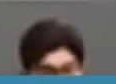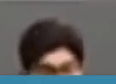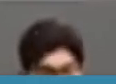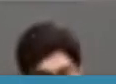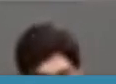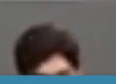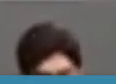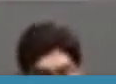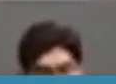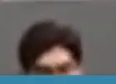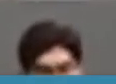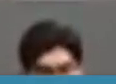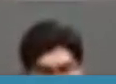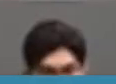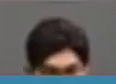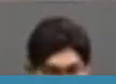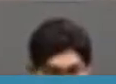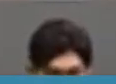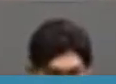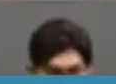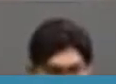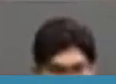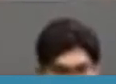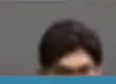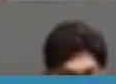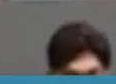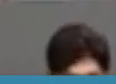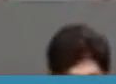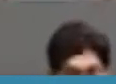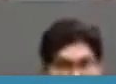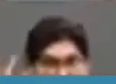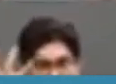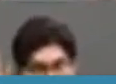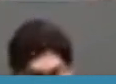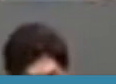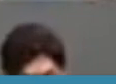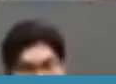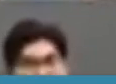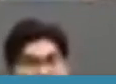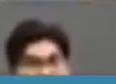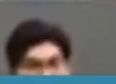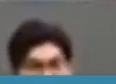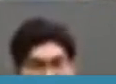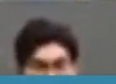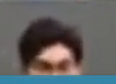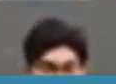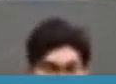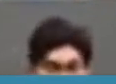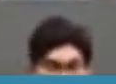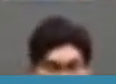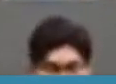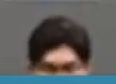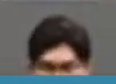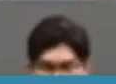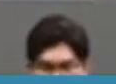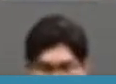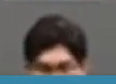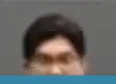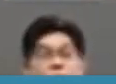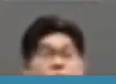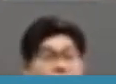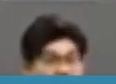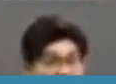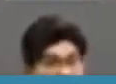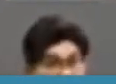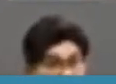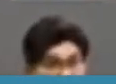การการเลือกตั้งยังกล่าวอีกว่าในการหาเสียงและมีการกล่าวบนเวทีปราศัยโดยอ้างถึงตำแหน่งหน้าที่นั้นหากกล่าวถึงข้อเ